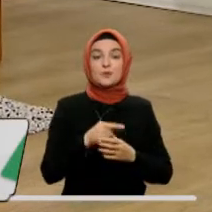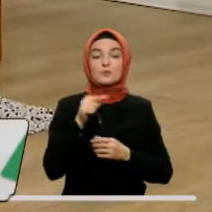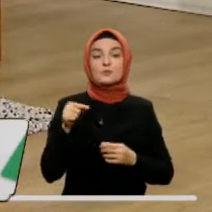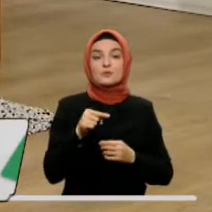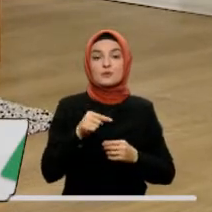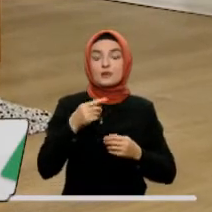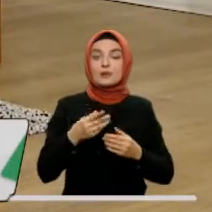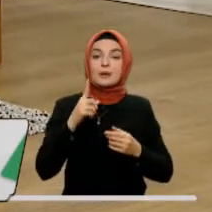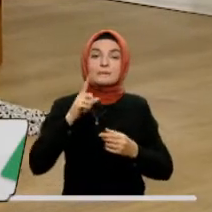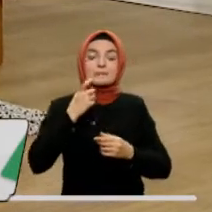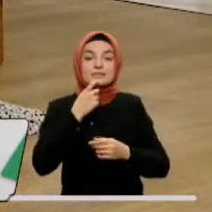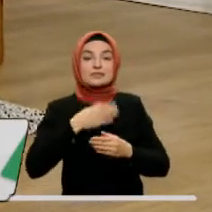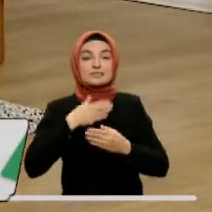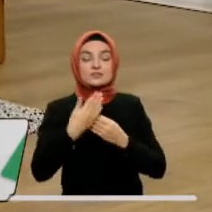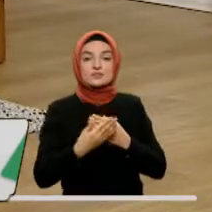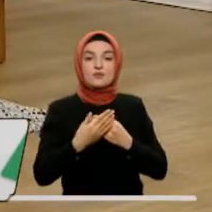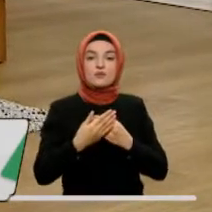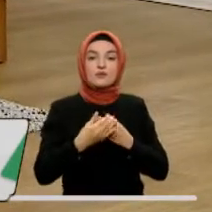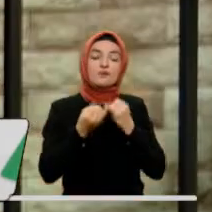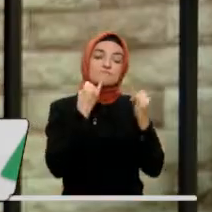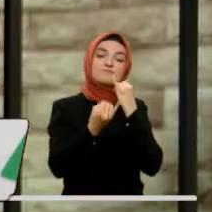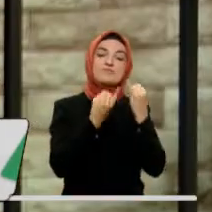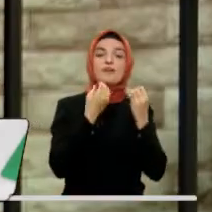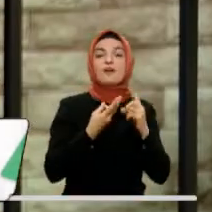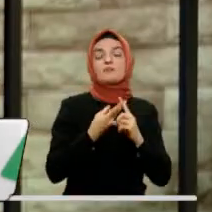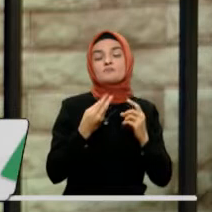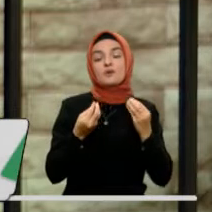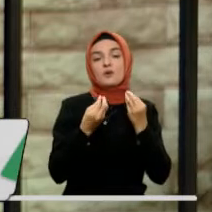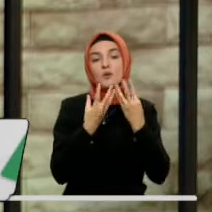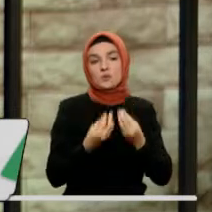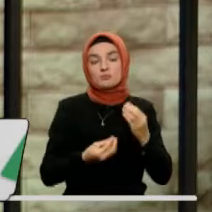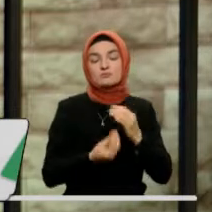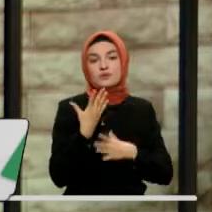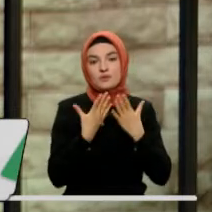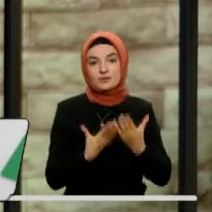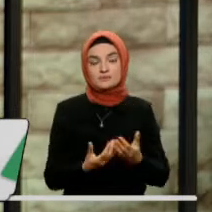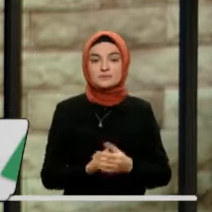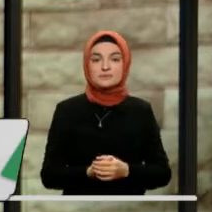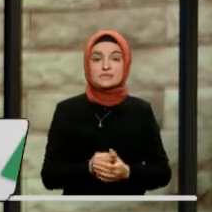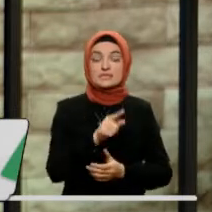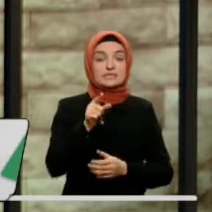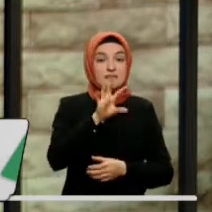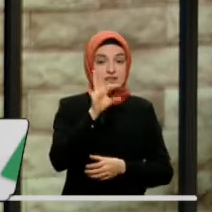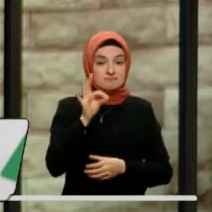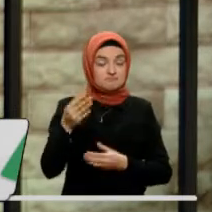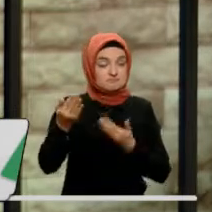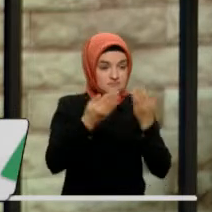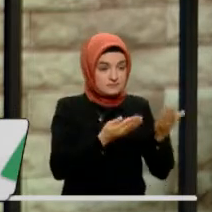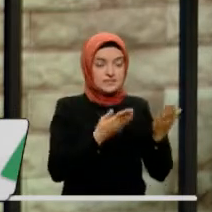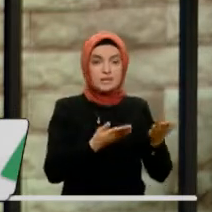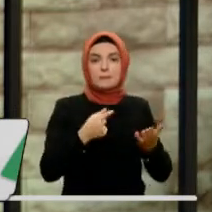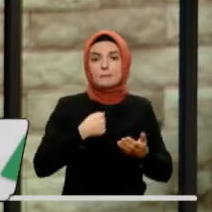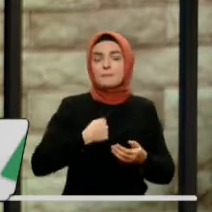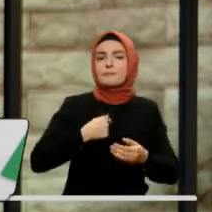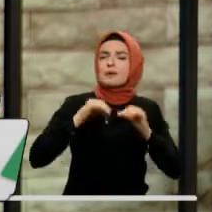noktalar bir yıl sonra tartışmalar da açığa çıkıyor. Yani siz de seçip bana getirmiş olabilirsiniz. Ya da ben